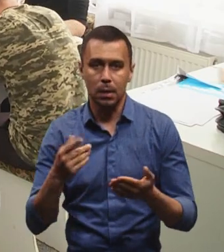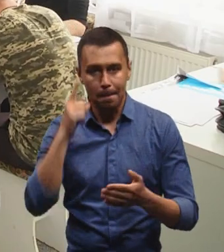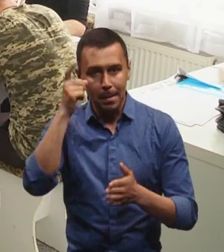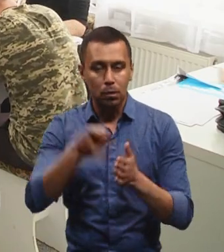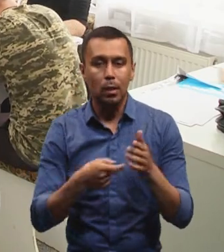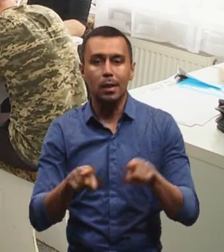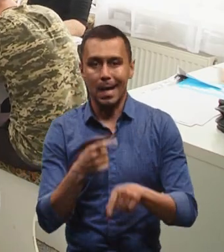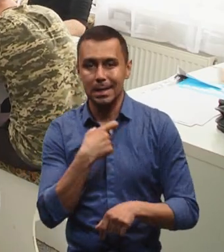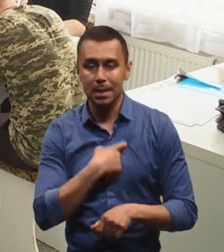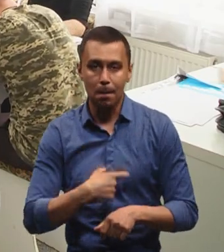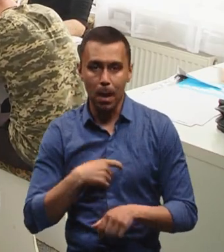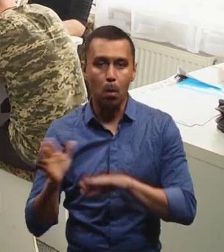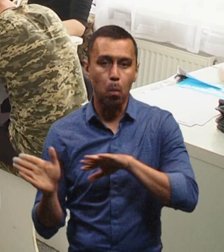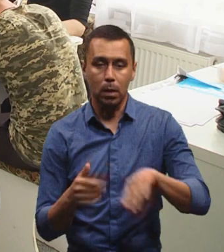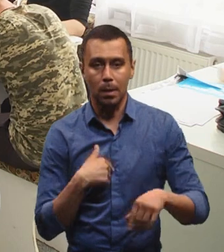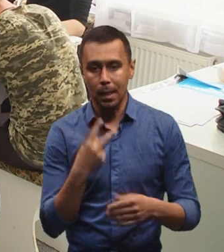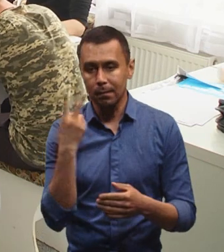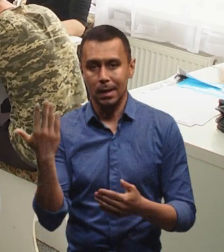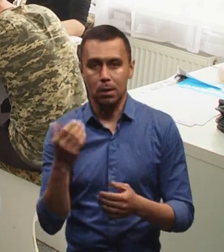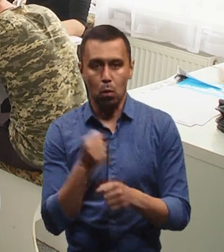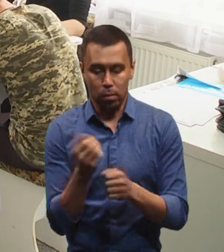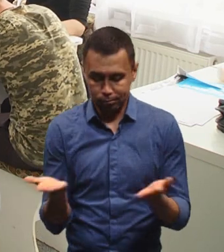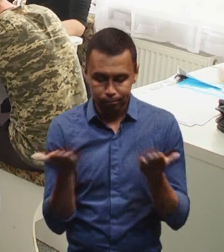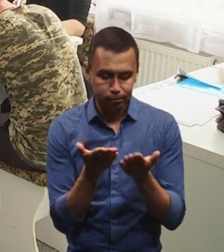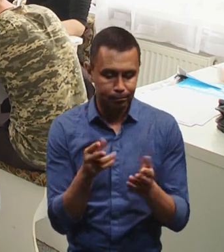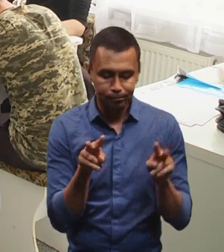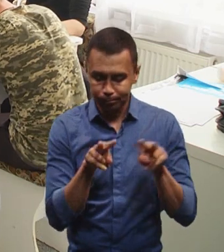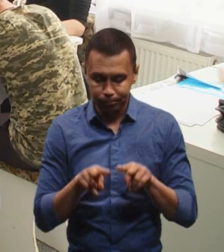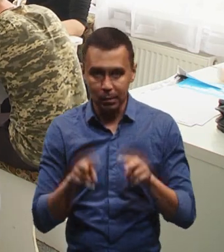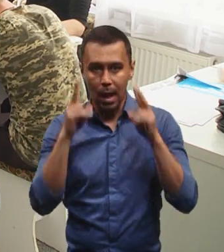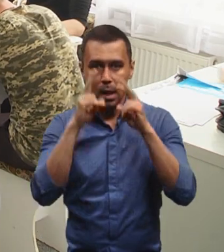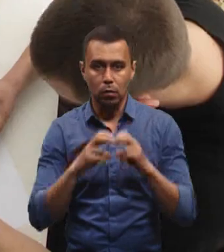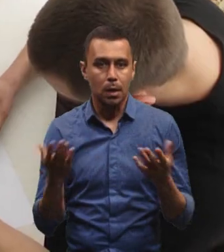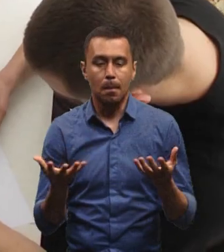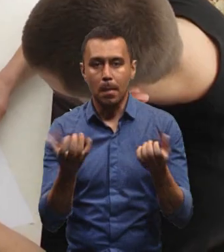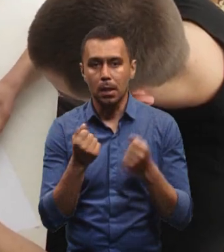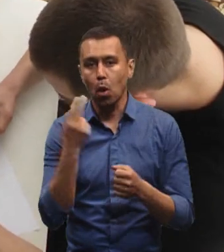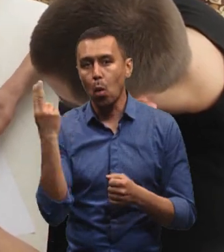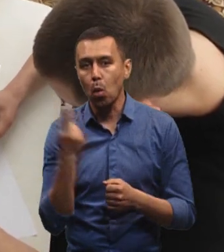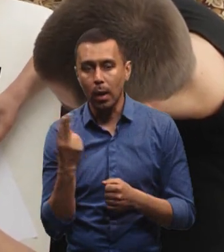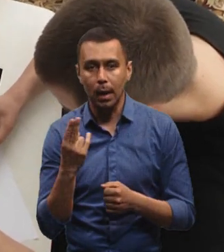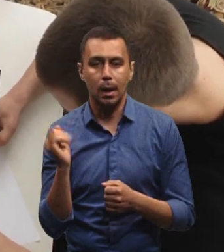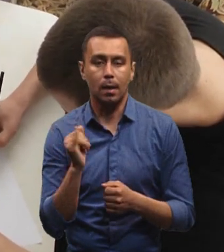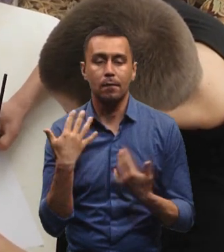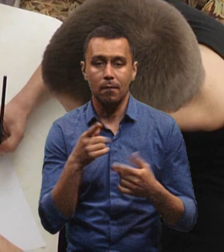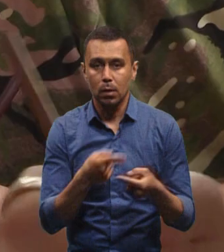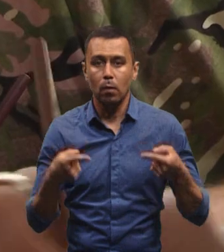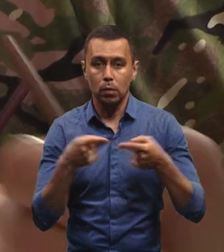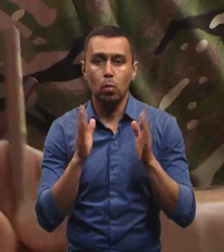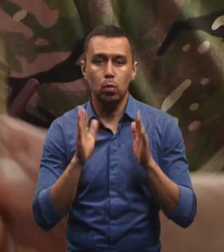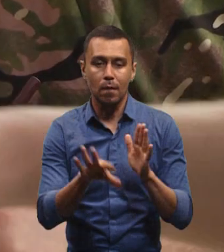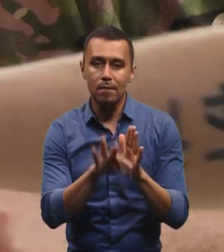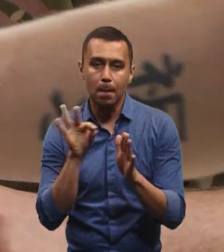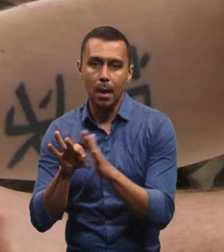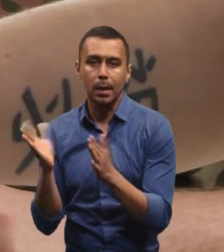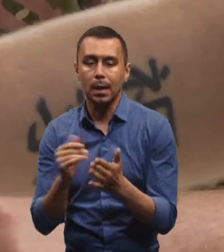так себе. Потім я дивлюся їхні роботи, аналізую, які вони брали кольори. І вже відповідно до того буду